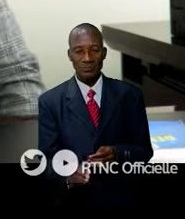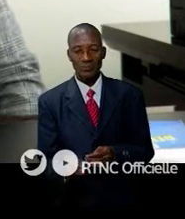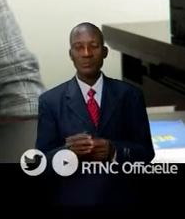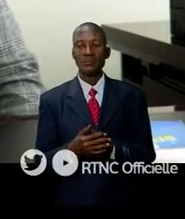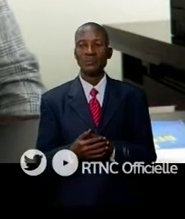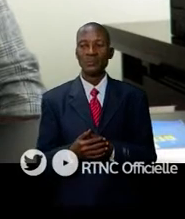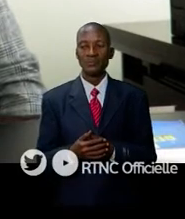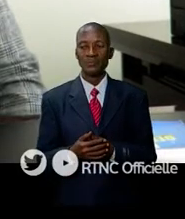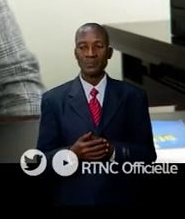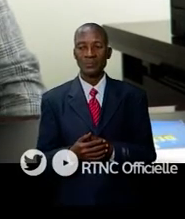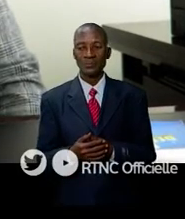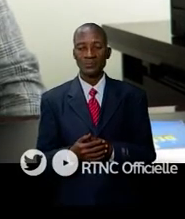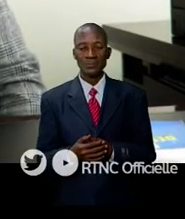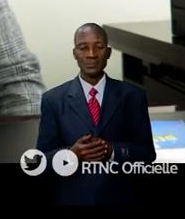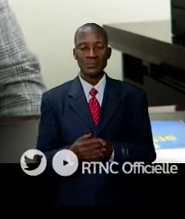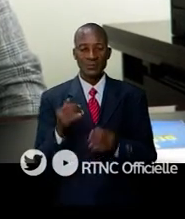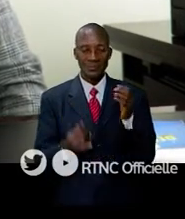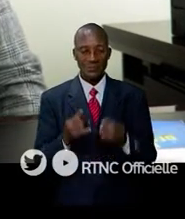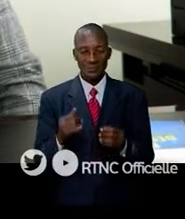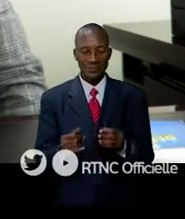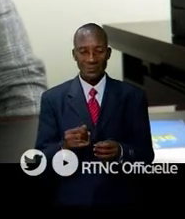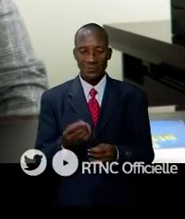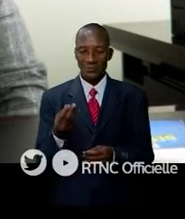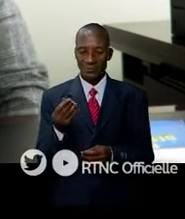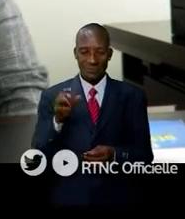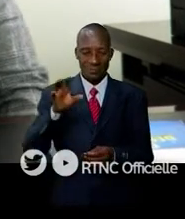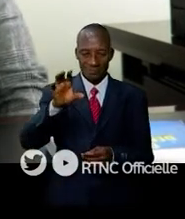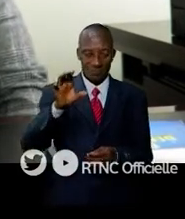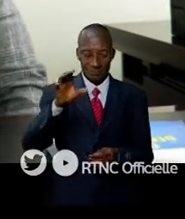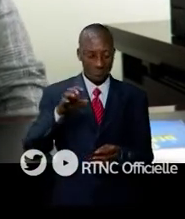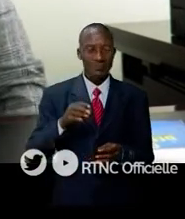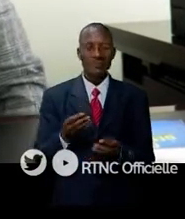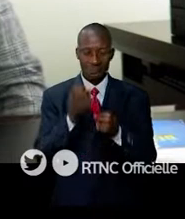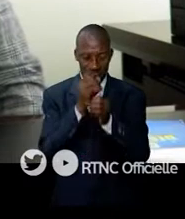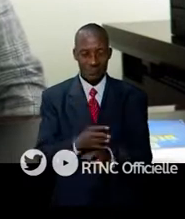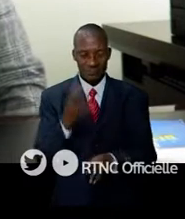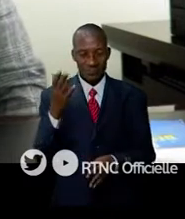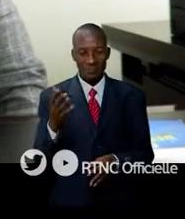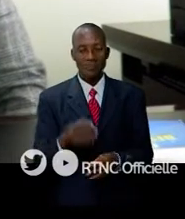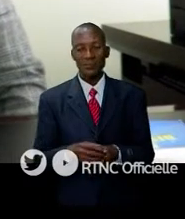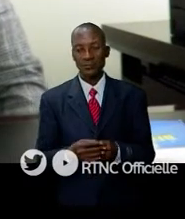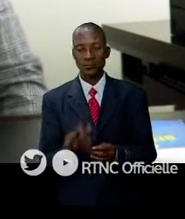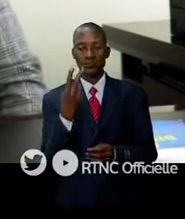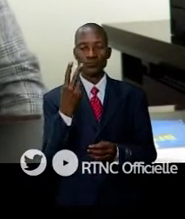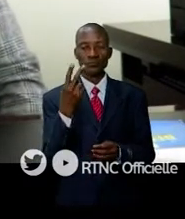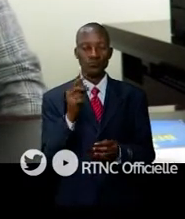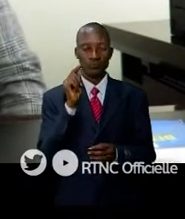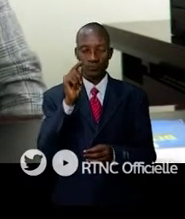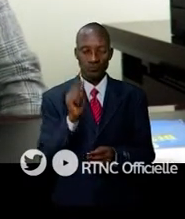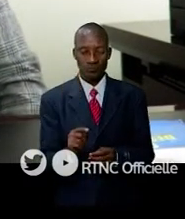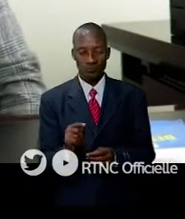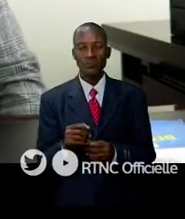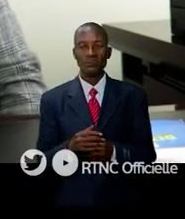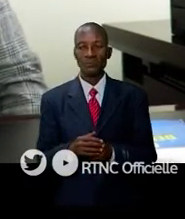ces crédits étaient inscrits dans leur courant fiscal. Alors, ce sont ces deux points qui ont